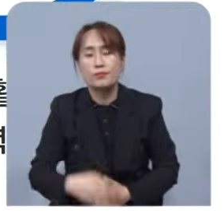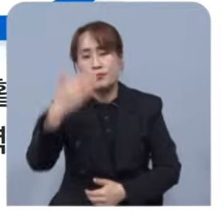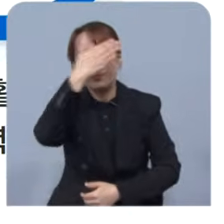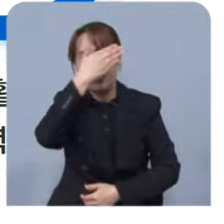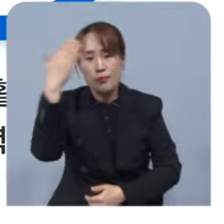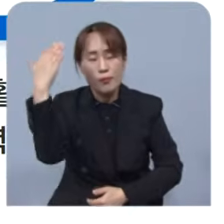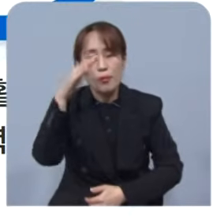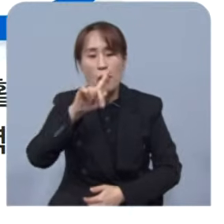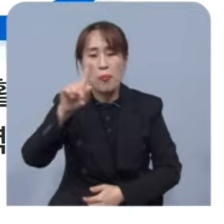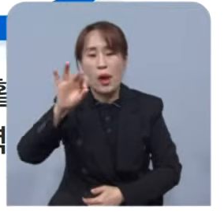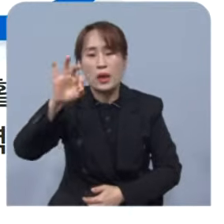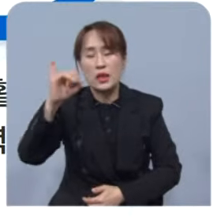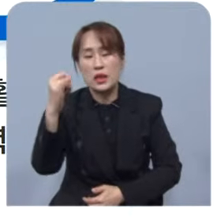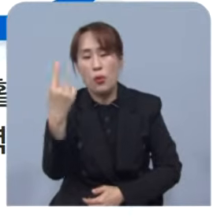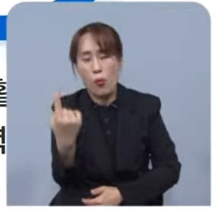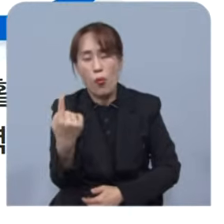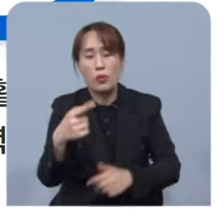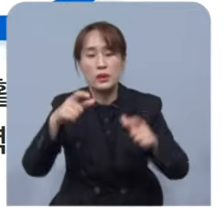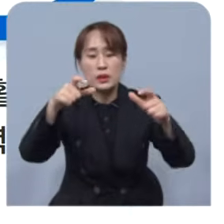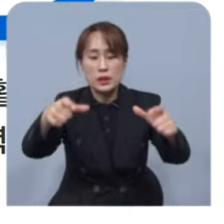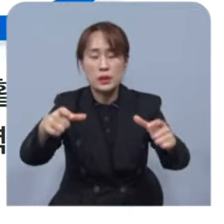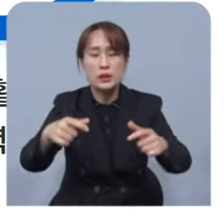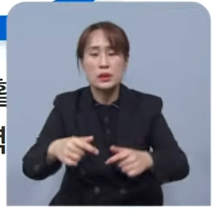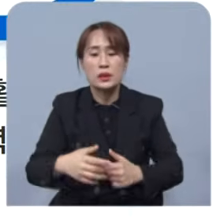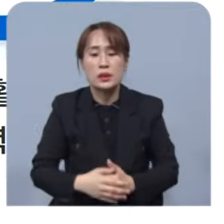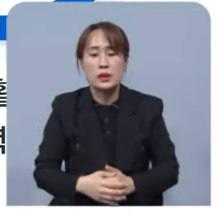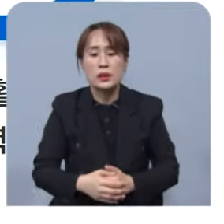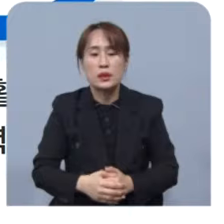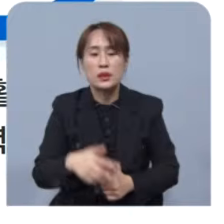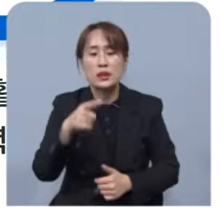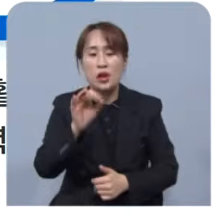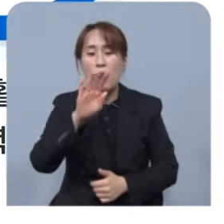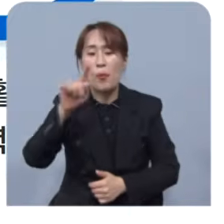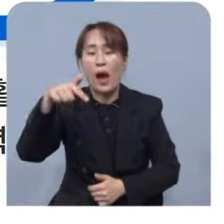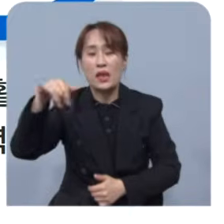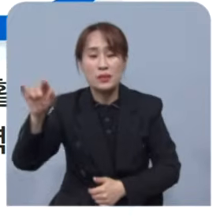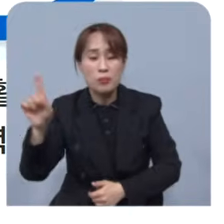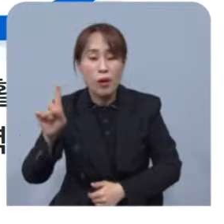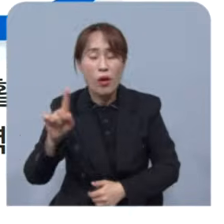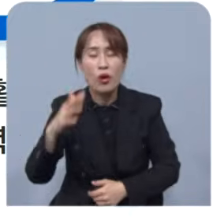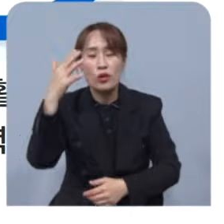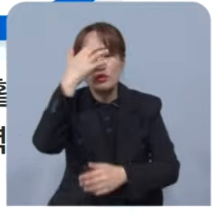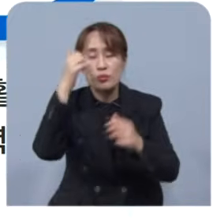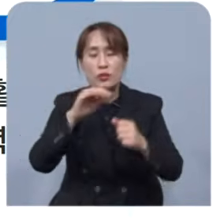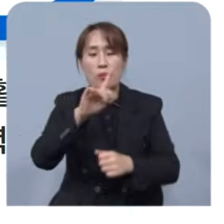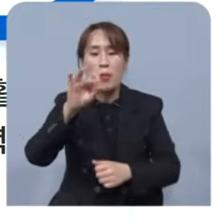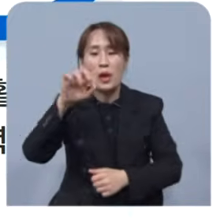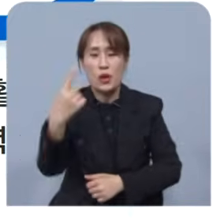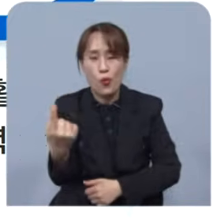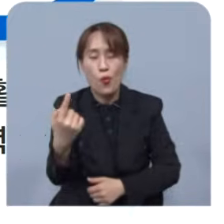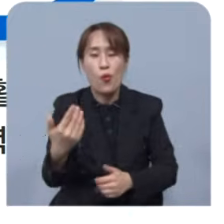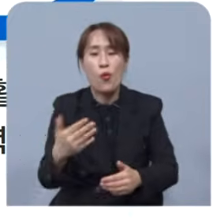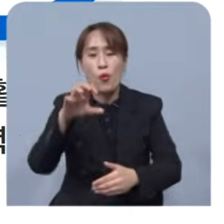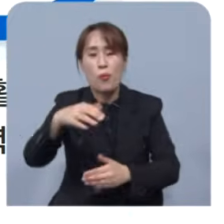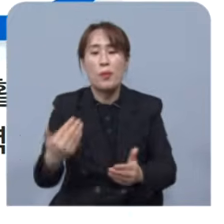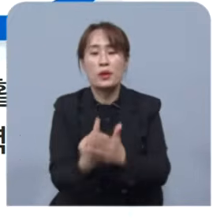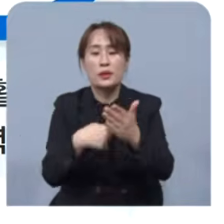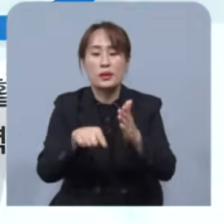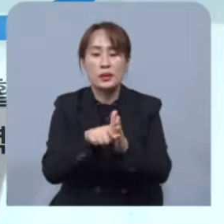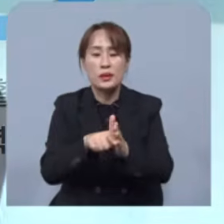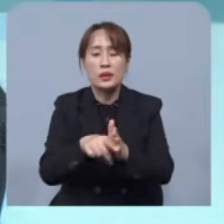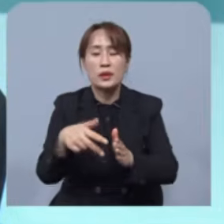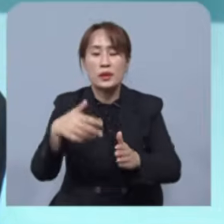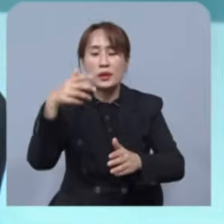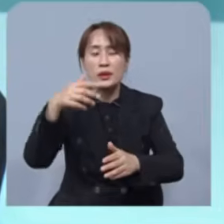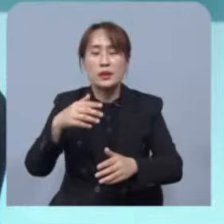청년, 바이오, 지역, 청바지입니다. 충북이 바이오헬스 혁신의 중심이 될 수 있도록 청바지를